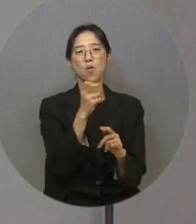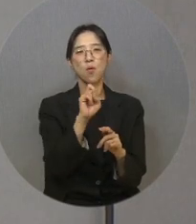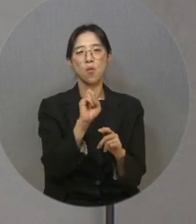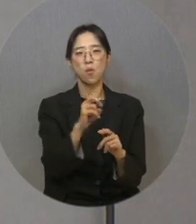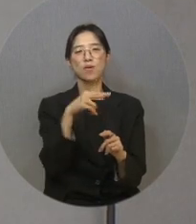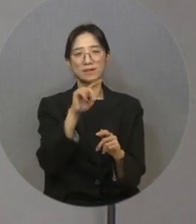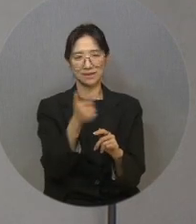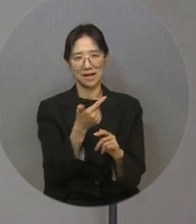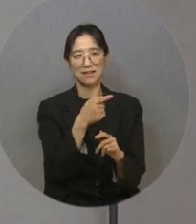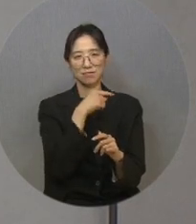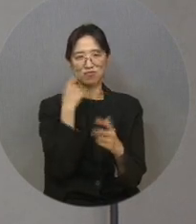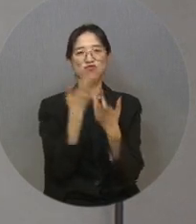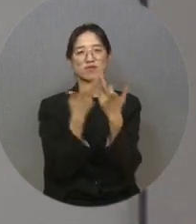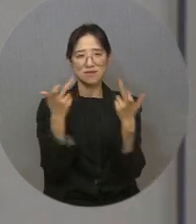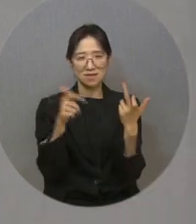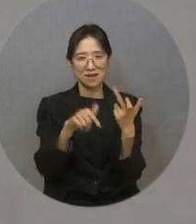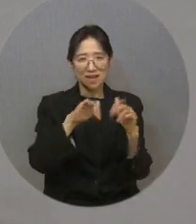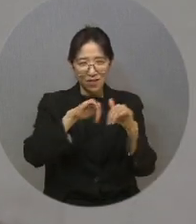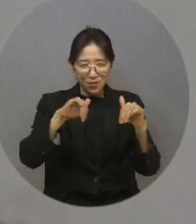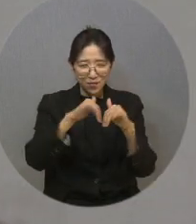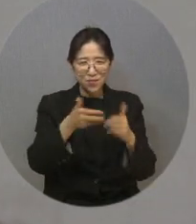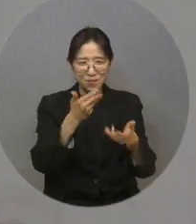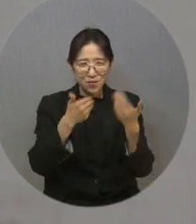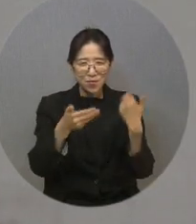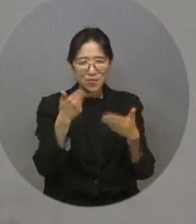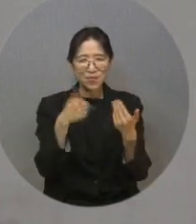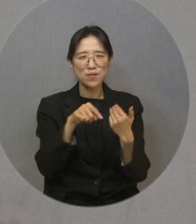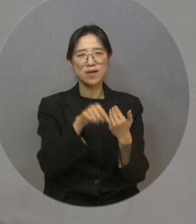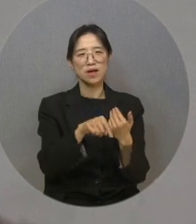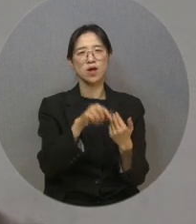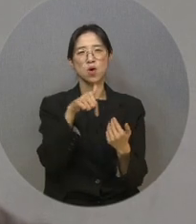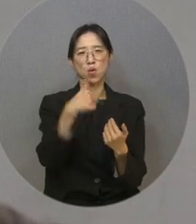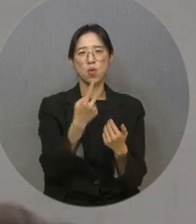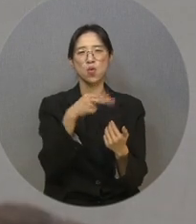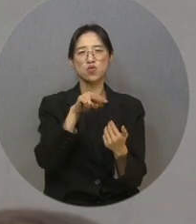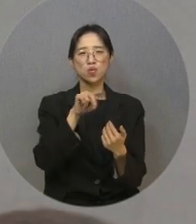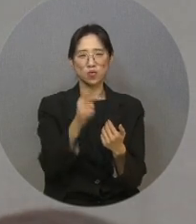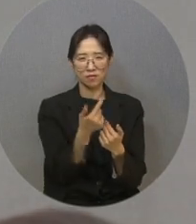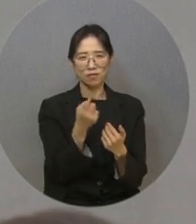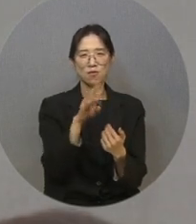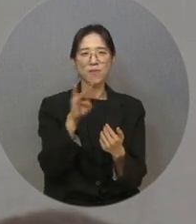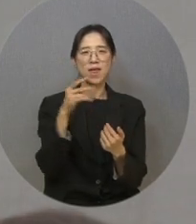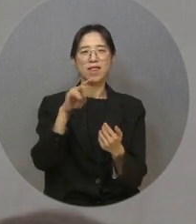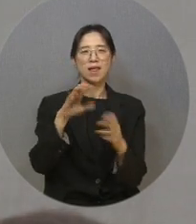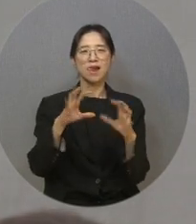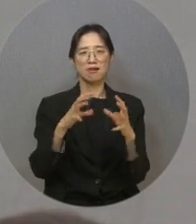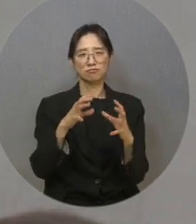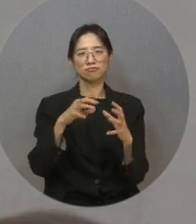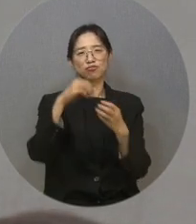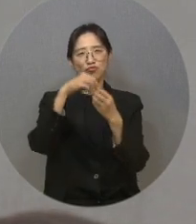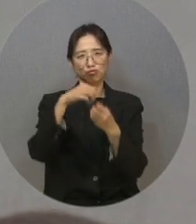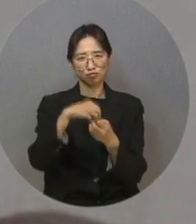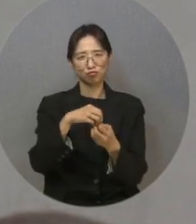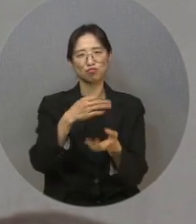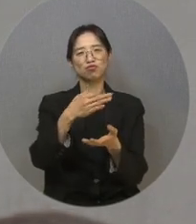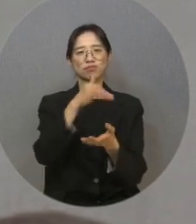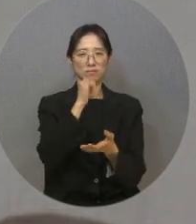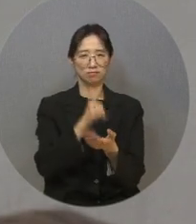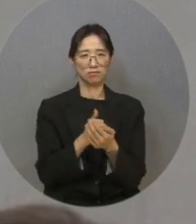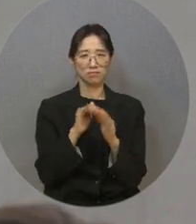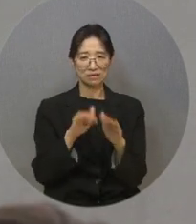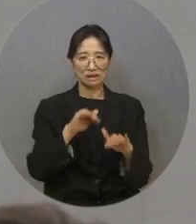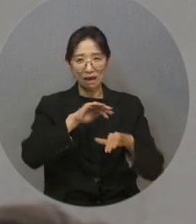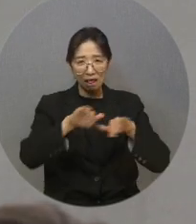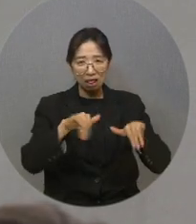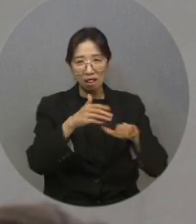산인데 그 유물 파면 다 우리 고조선 유물 나오고 배달국 유물 나오는 거예요. 근데 못 파. 파면 죽어. 지금은.